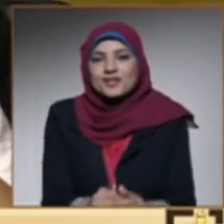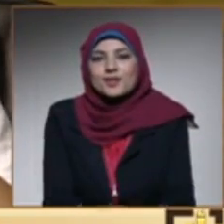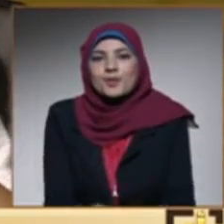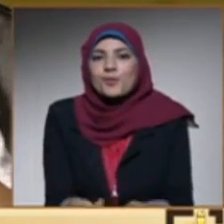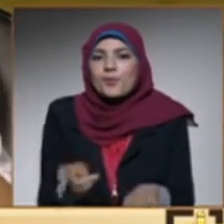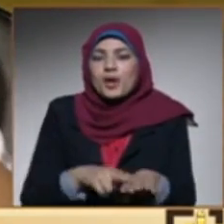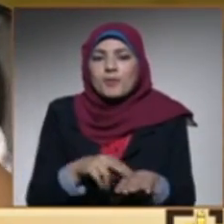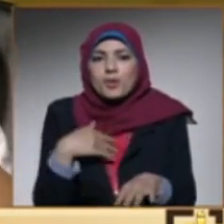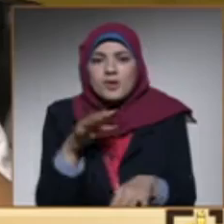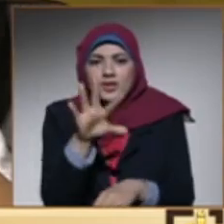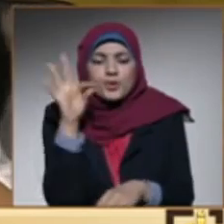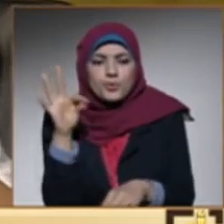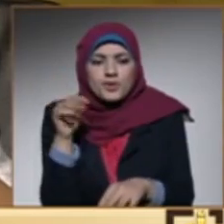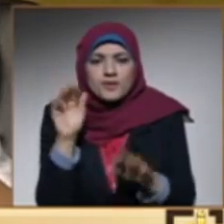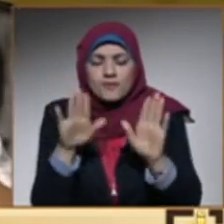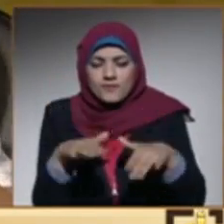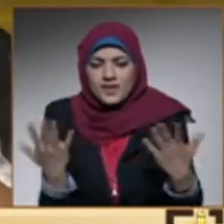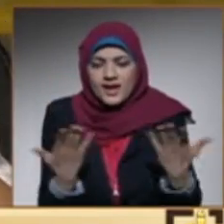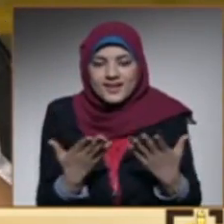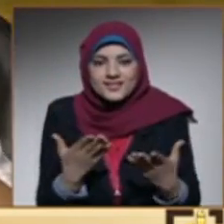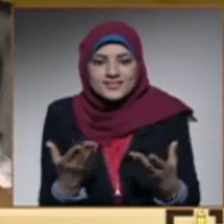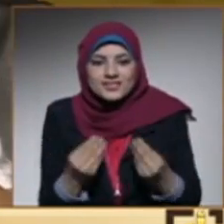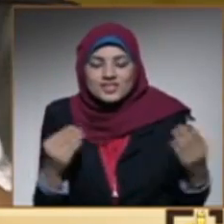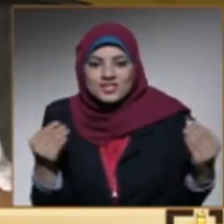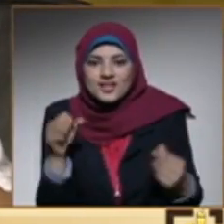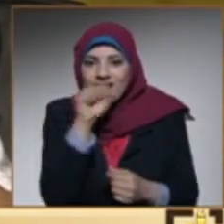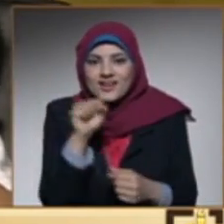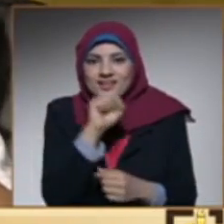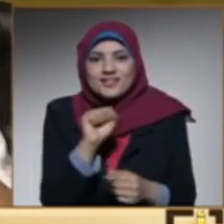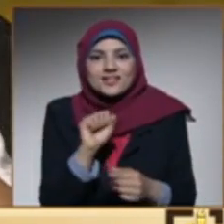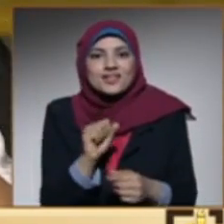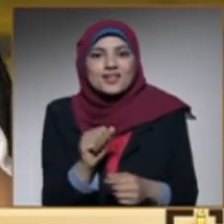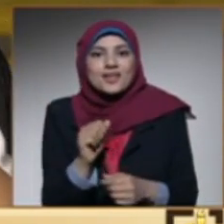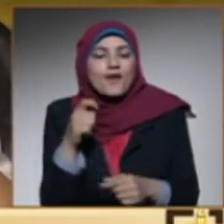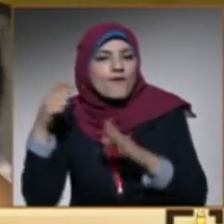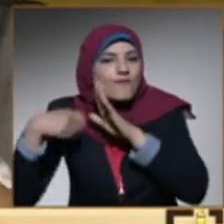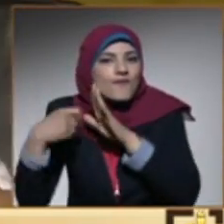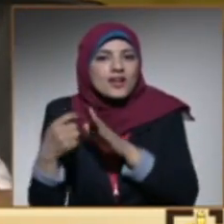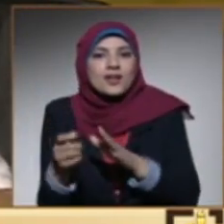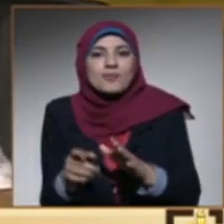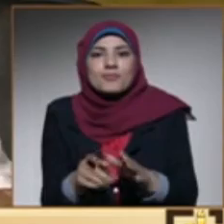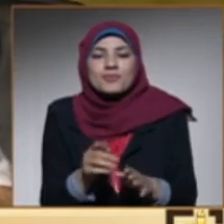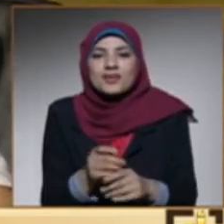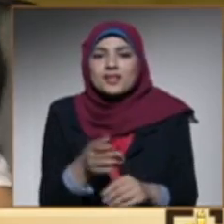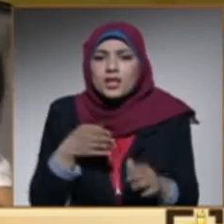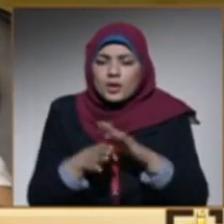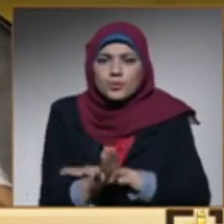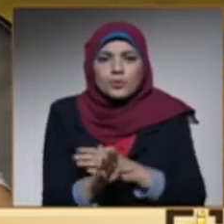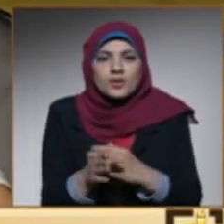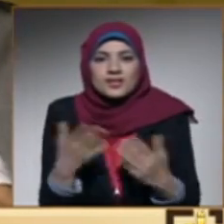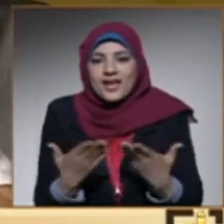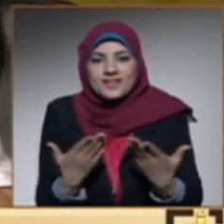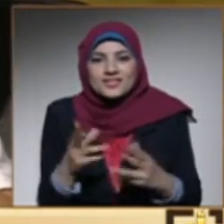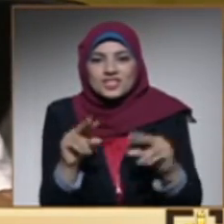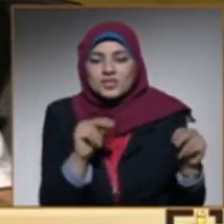ان هم يختاروني في حاجات كتيره في الاغاني، ان احنا نغني نخش. انا نفسي الصم